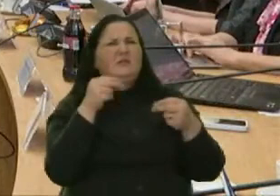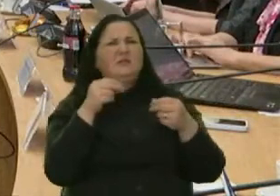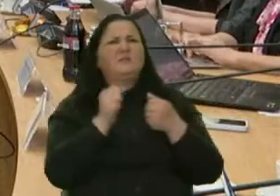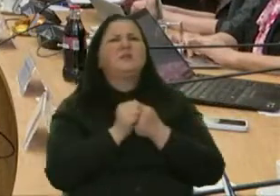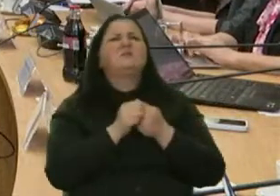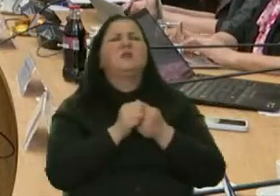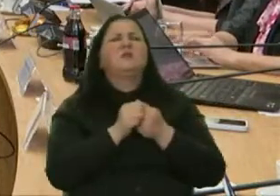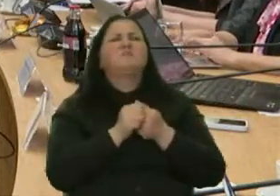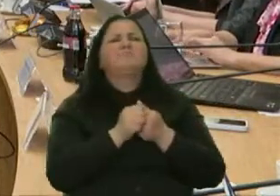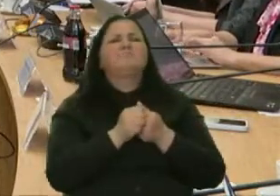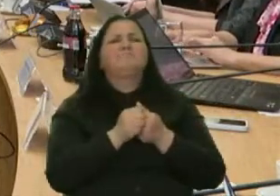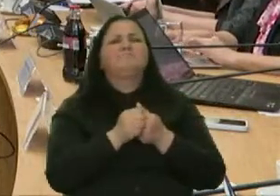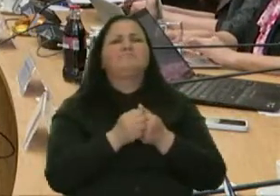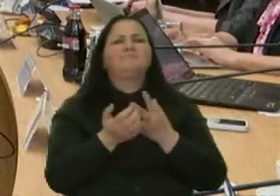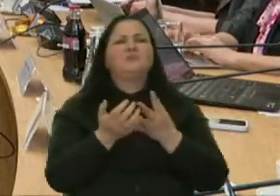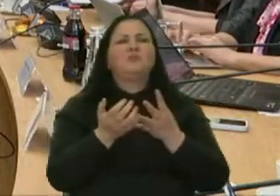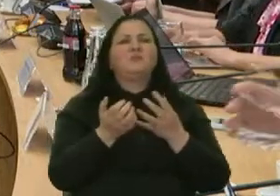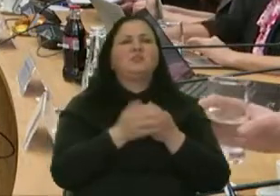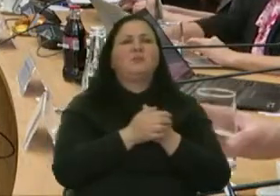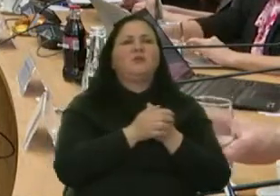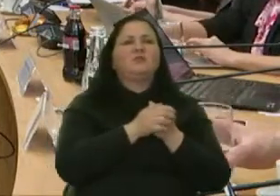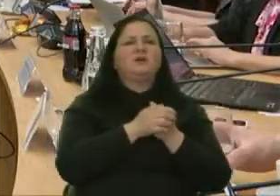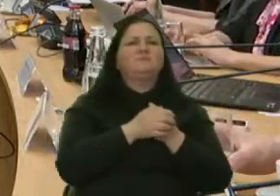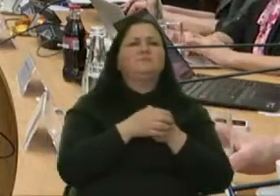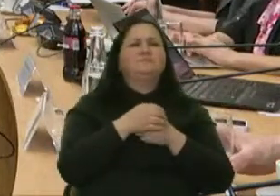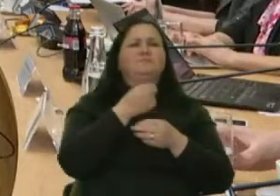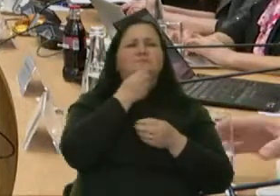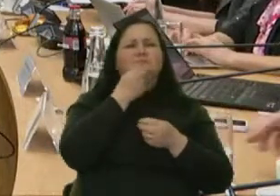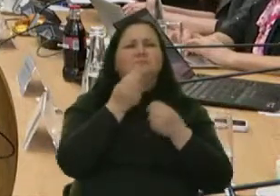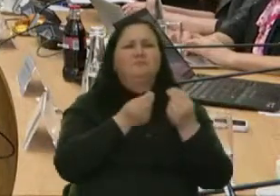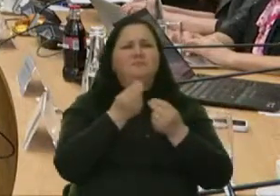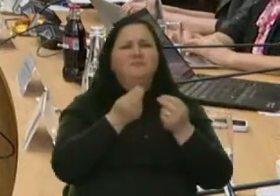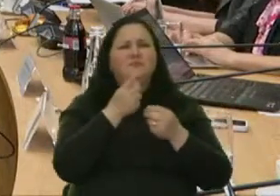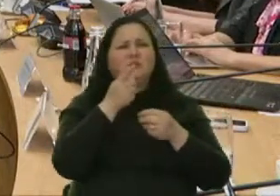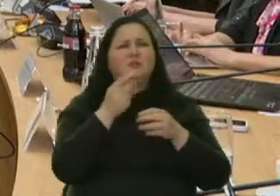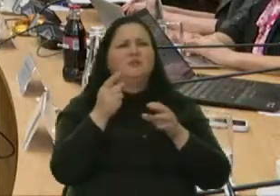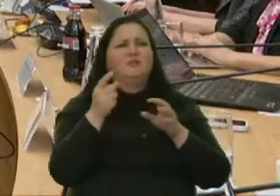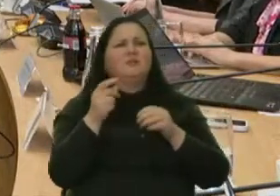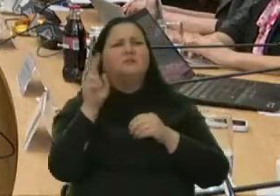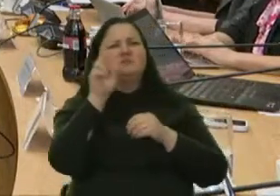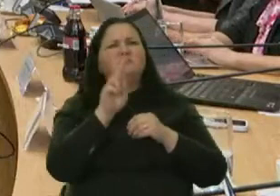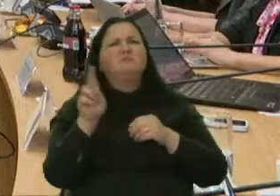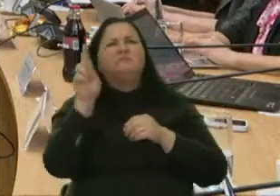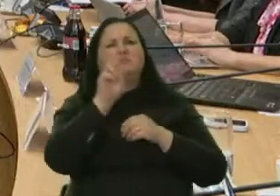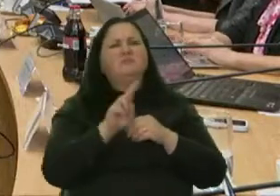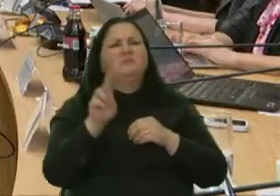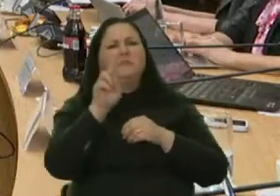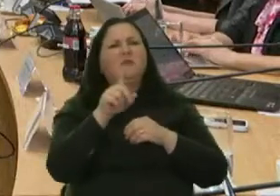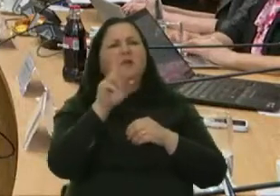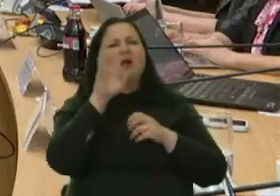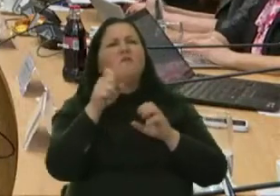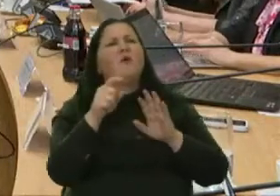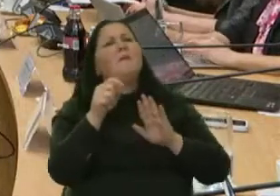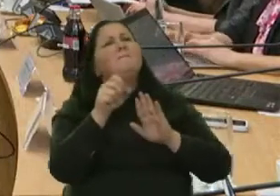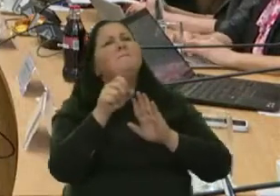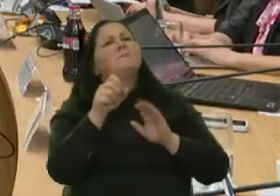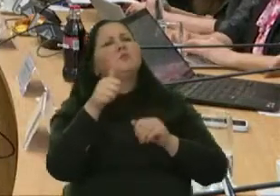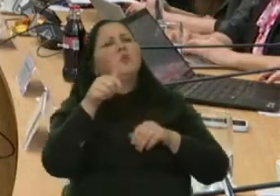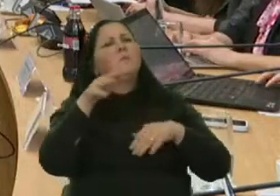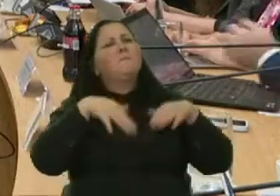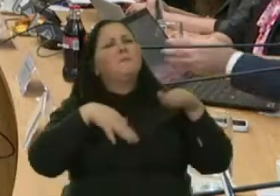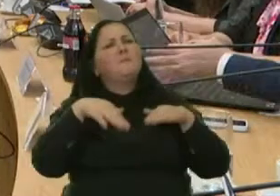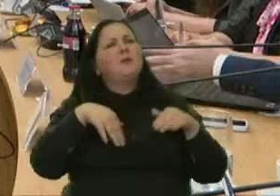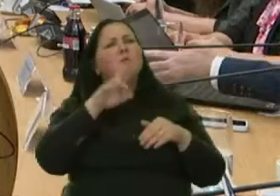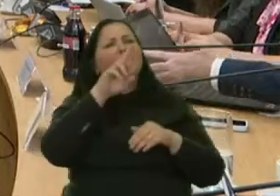marote cred că tot o Mar ă pe care dumneavoastră ați promovat o mult a fost că un anumit ministru usr a tot scos